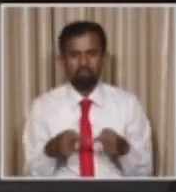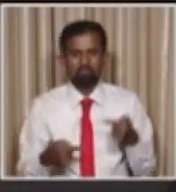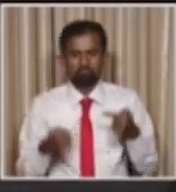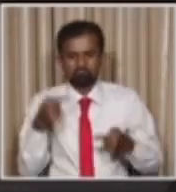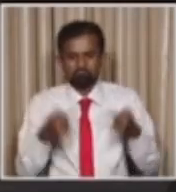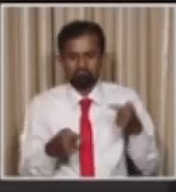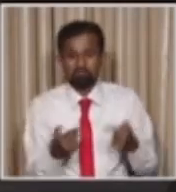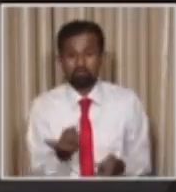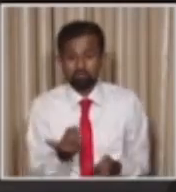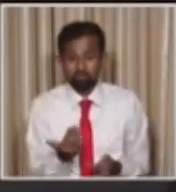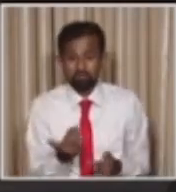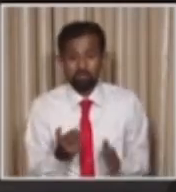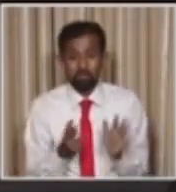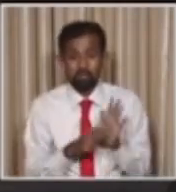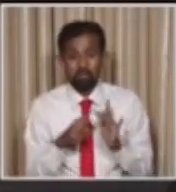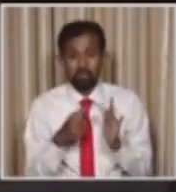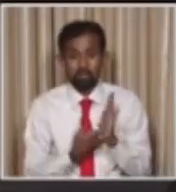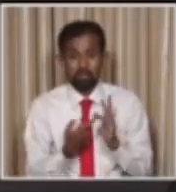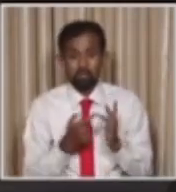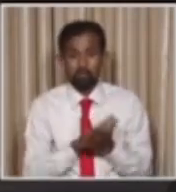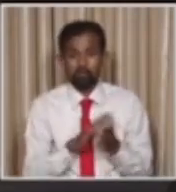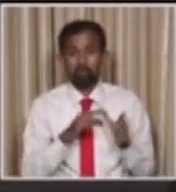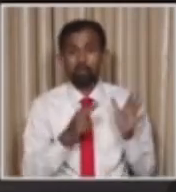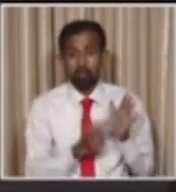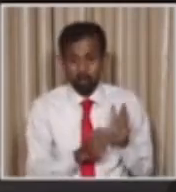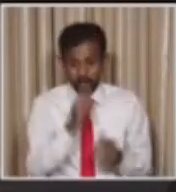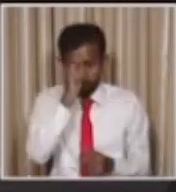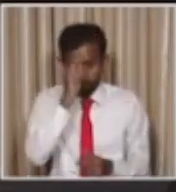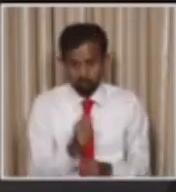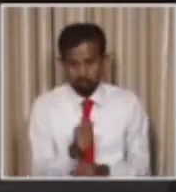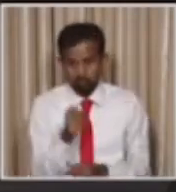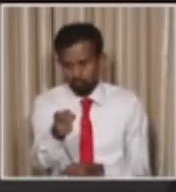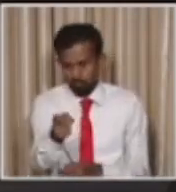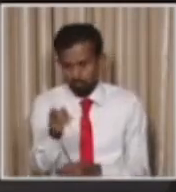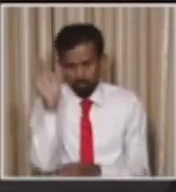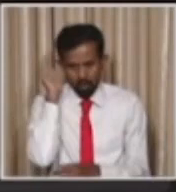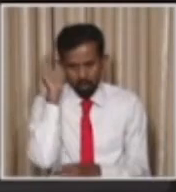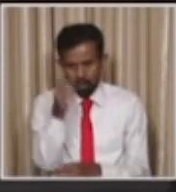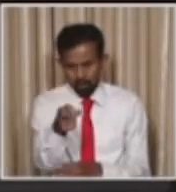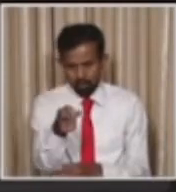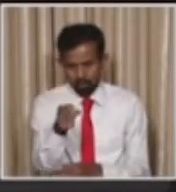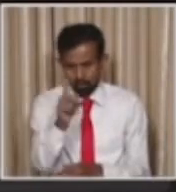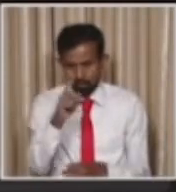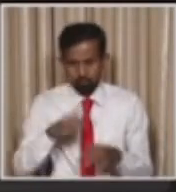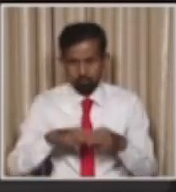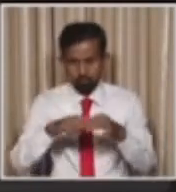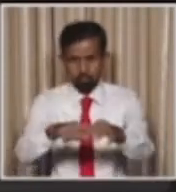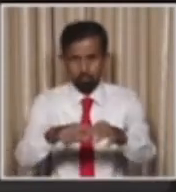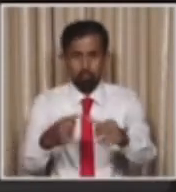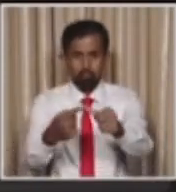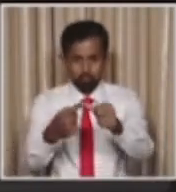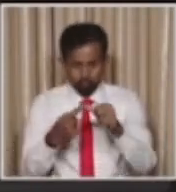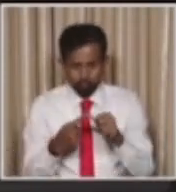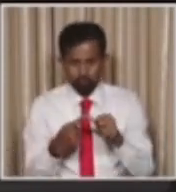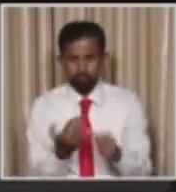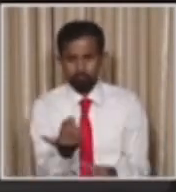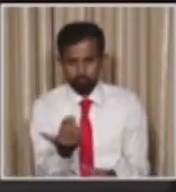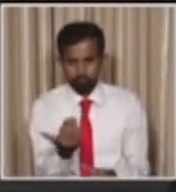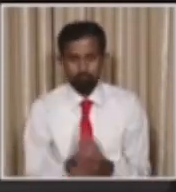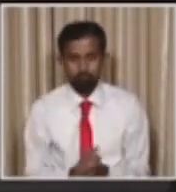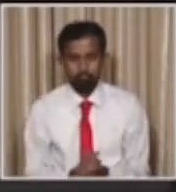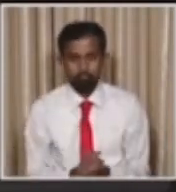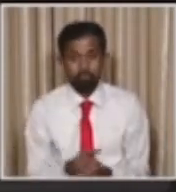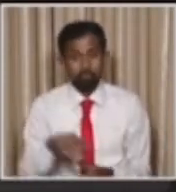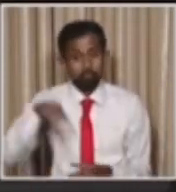ඉල්ලීමේ නිරෝෂන් පෙරරා මන්තුමා මෙතන ඉන්නවා. මම ඔබතුමාගේ අහනවා. මම ඔබතුමා අහන එක ප්‍රශ්නයක් මෙන්න මේකට විතරක් ඔබතුමා පුළුවන් විතර.